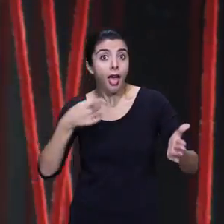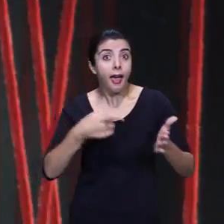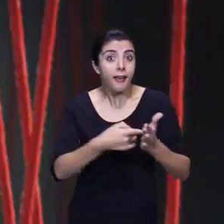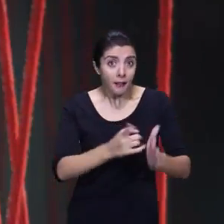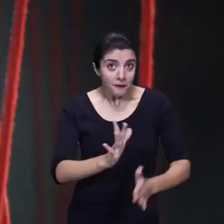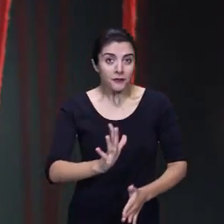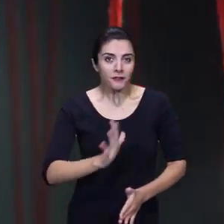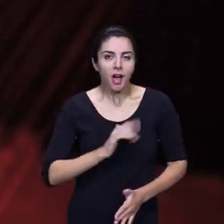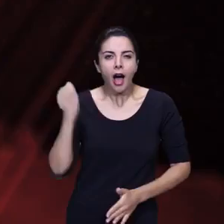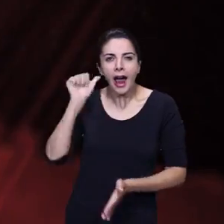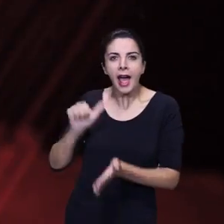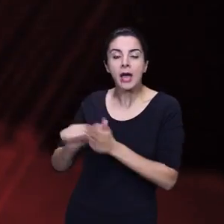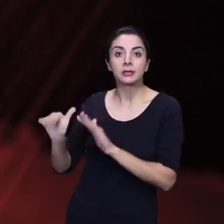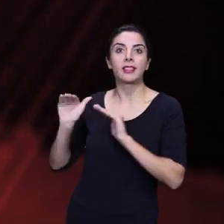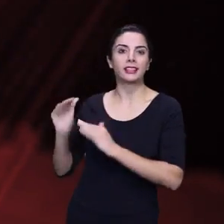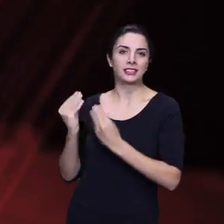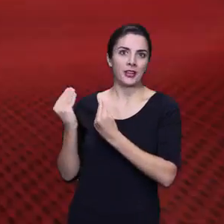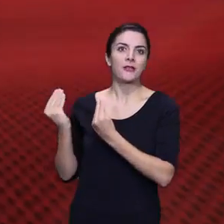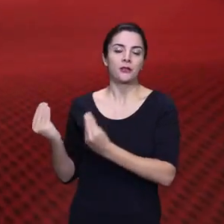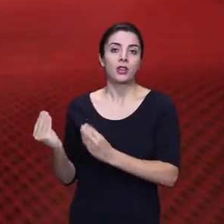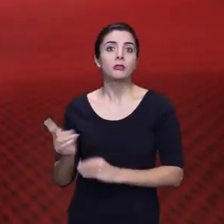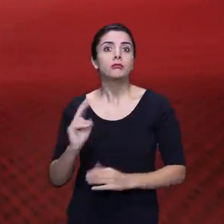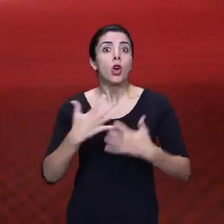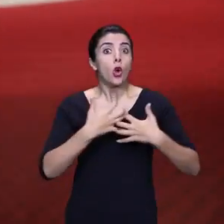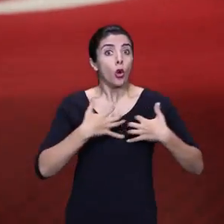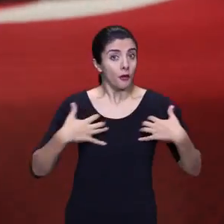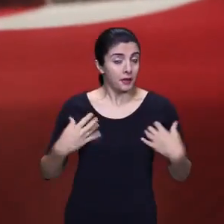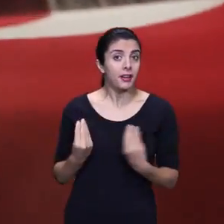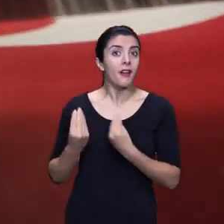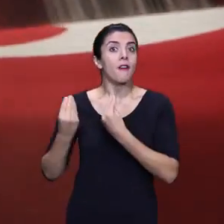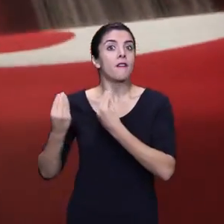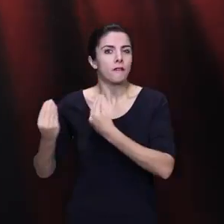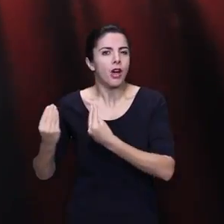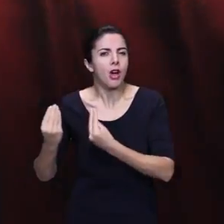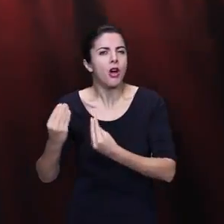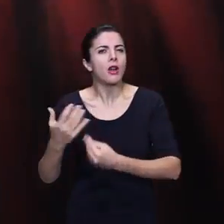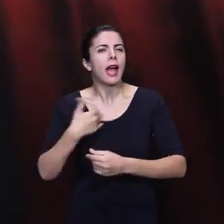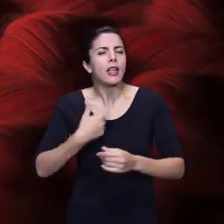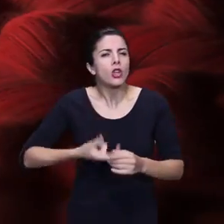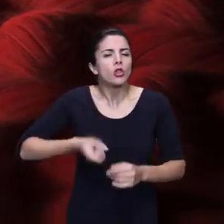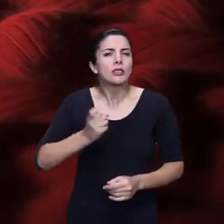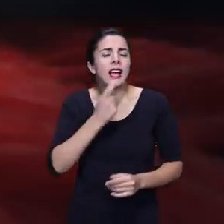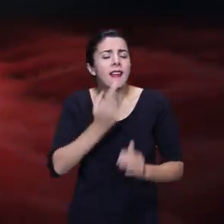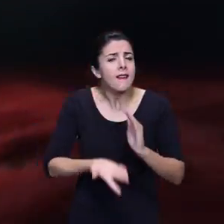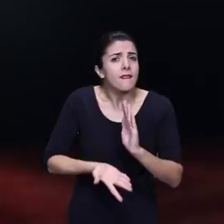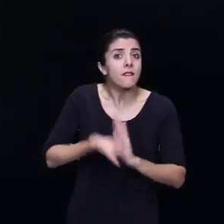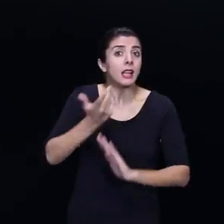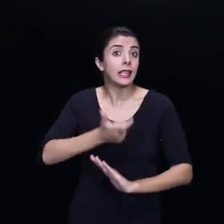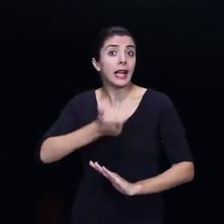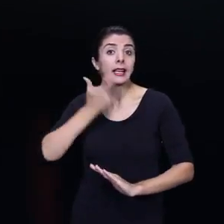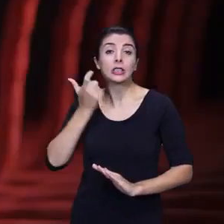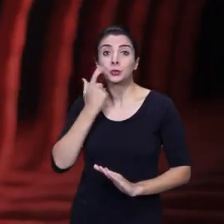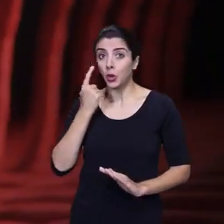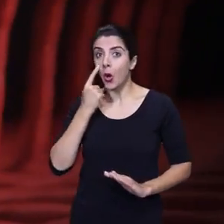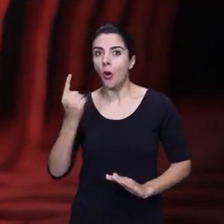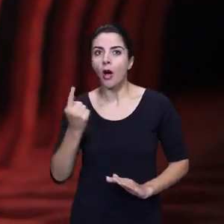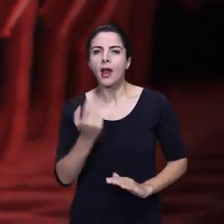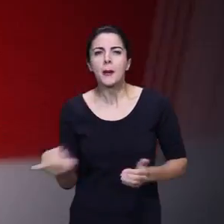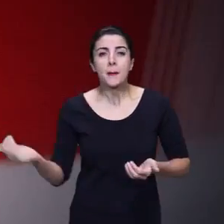varsa önünde ardındakileri ışık tutan, güven vermek varsa cesaretinle 90 yılı aşkın